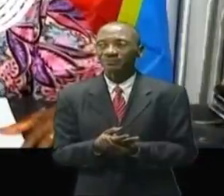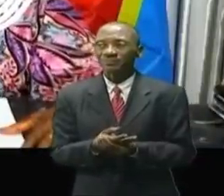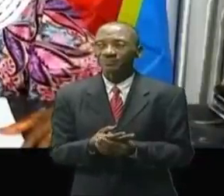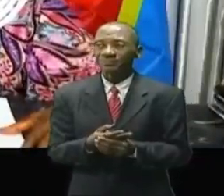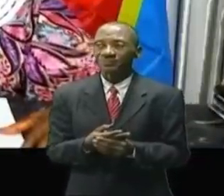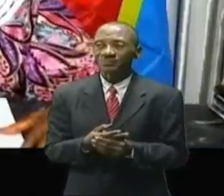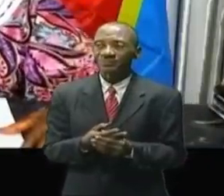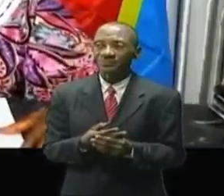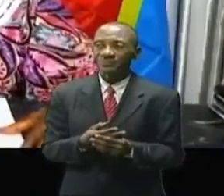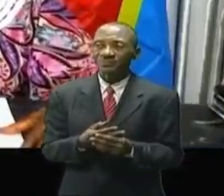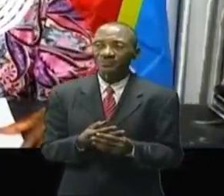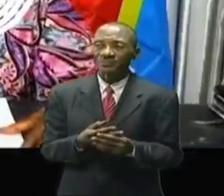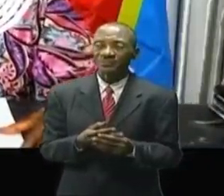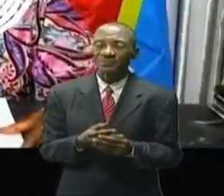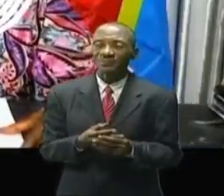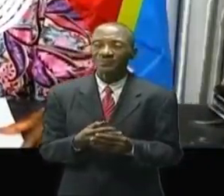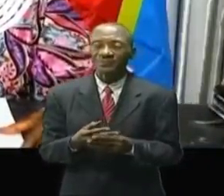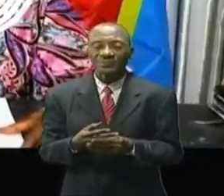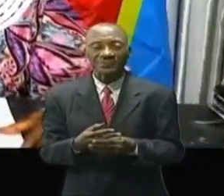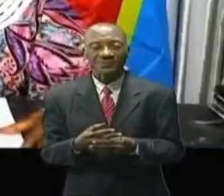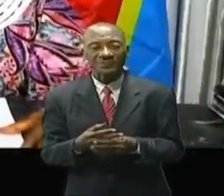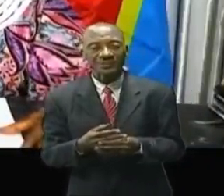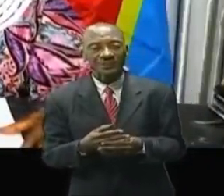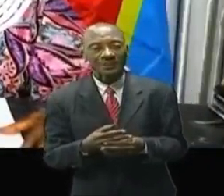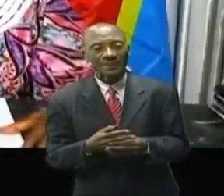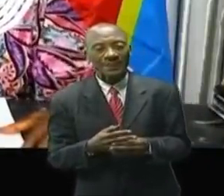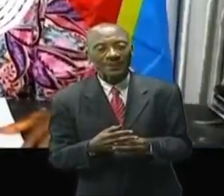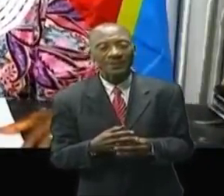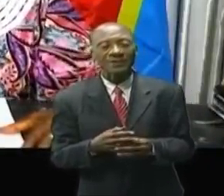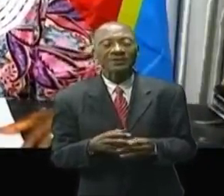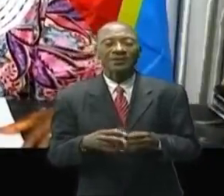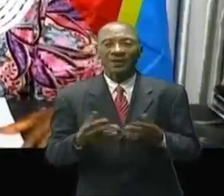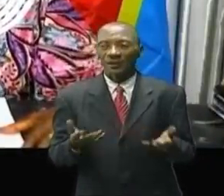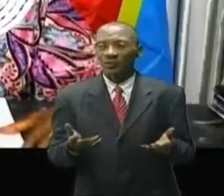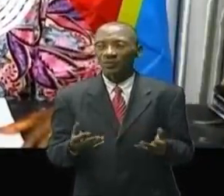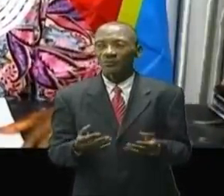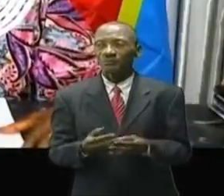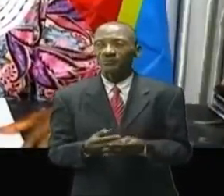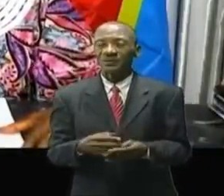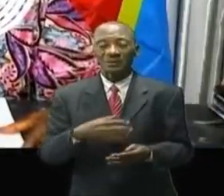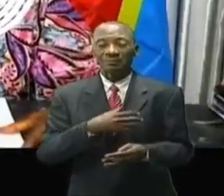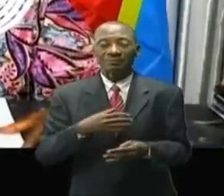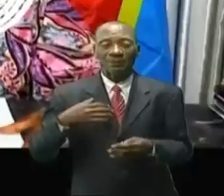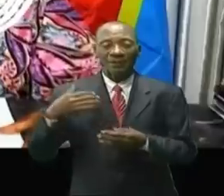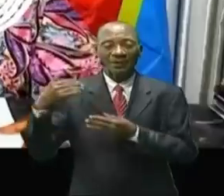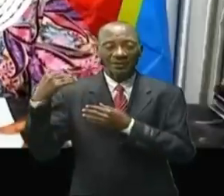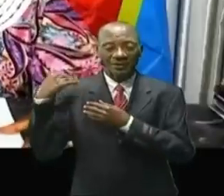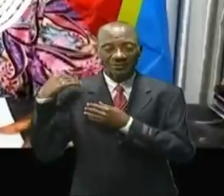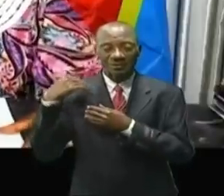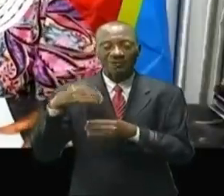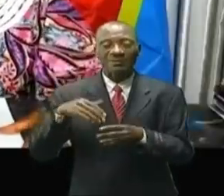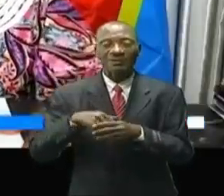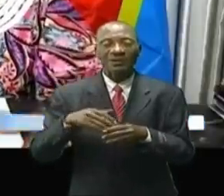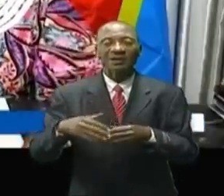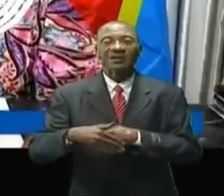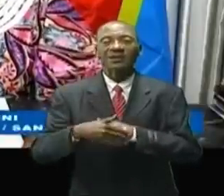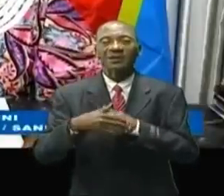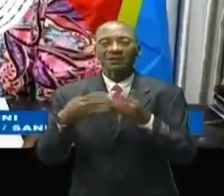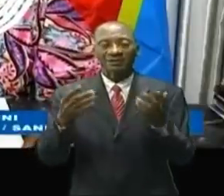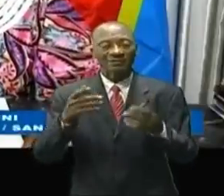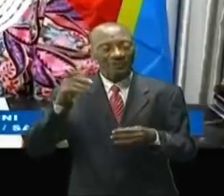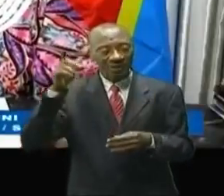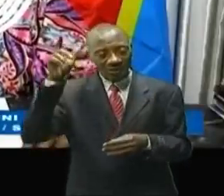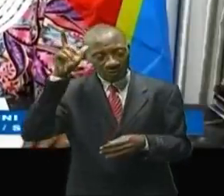la commémoration du 63e anniversaire de l'accession de notre pays, la